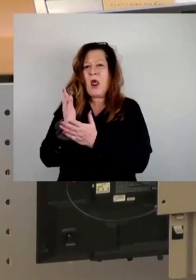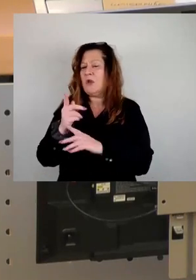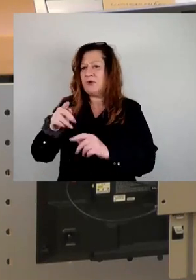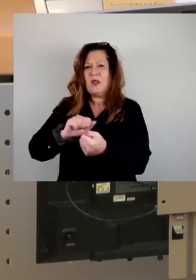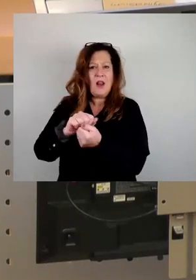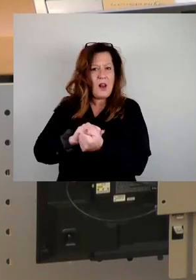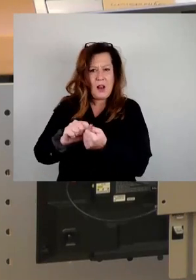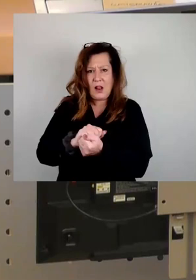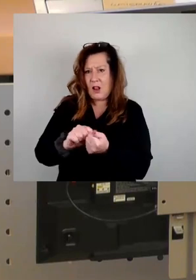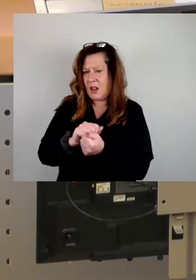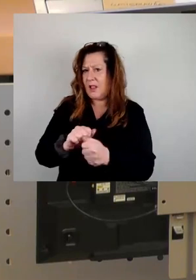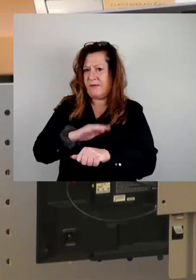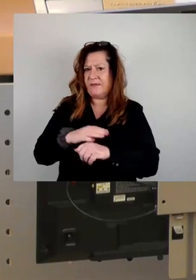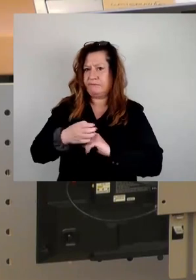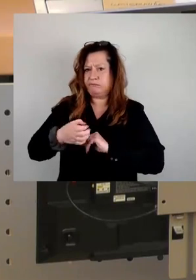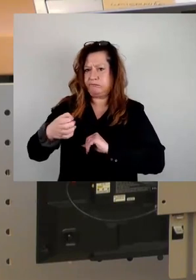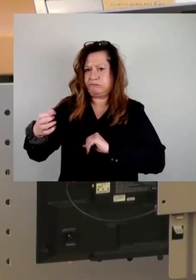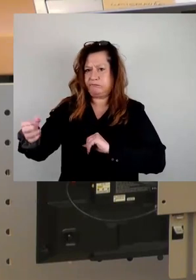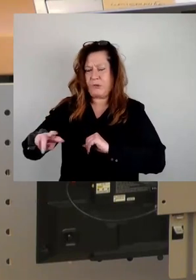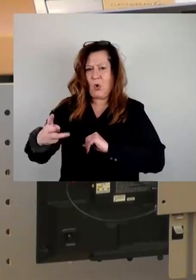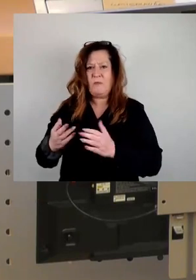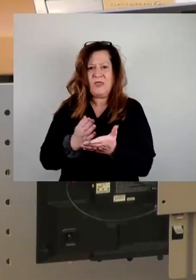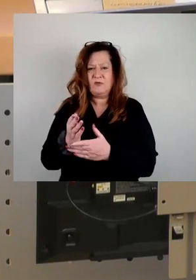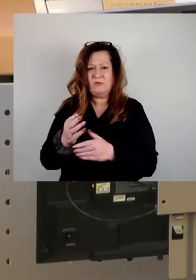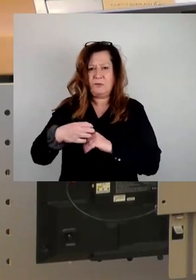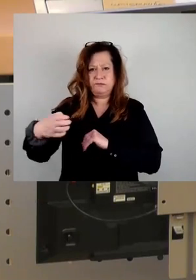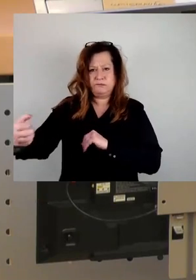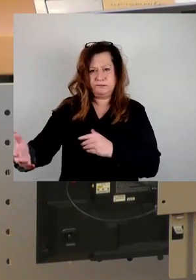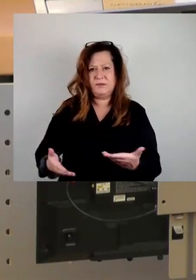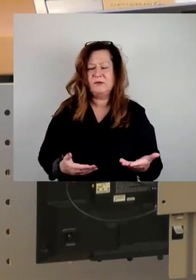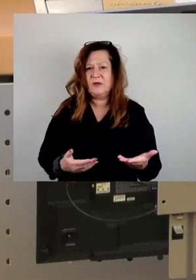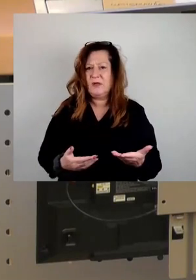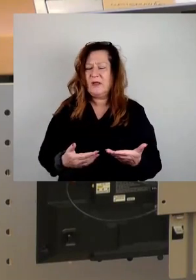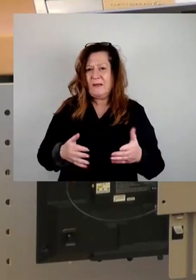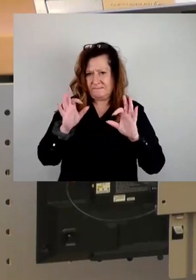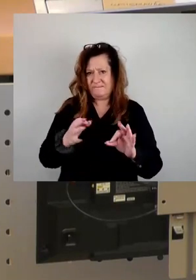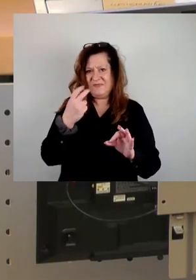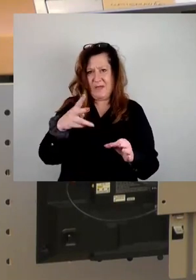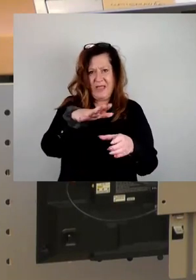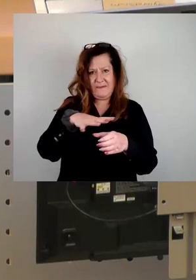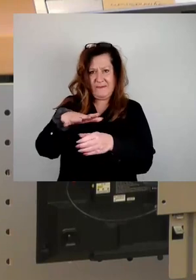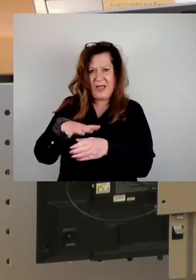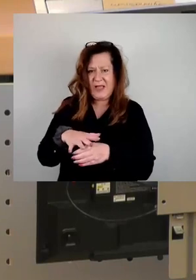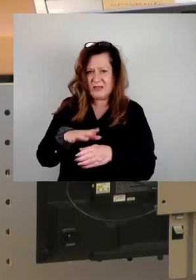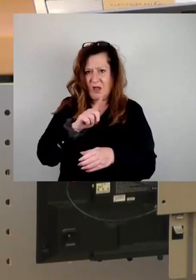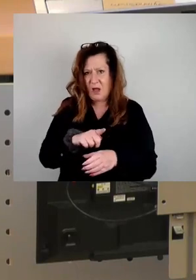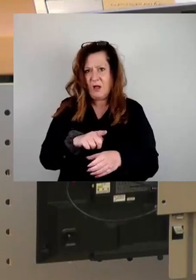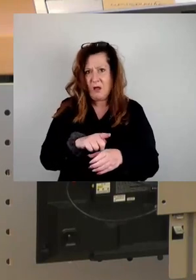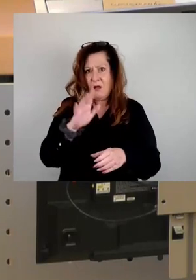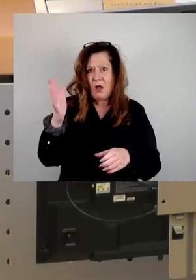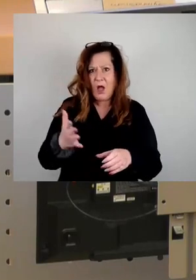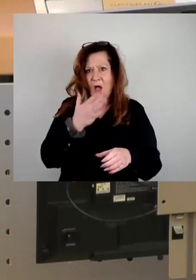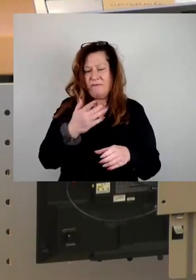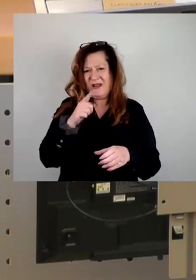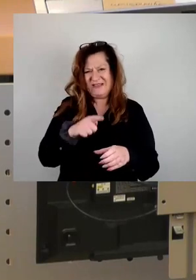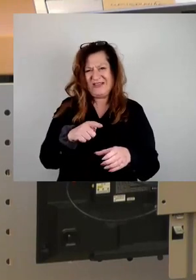zeitverzögert umgesetzt werden. Und ganz konkret geht es um 2 Bereiche, die tatsächlich auch in den Kernarealen liegen. Das ist zum